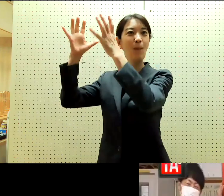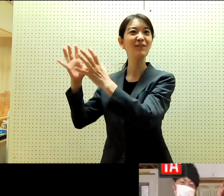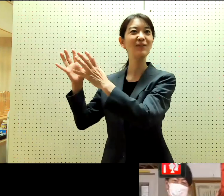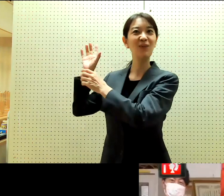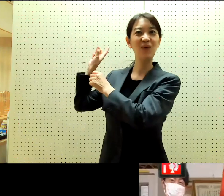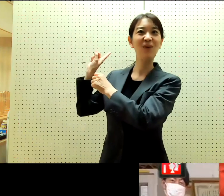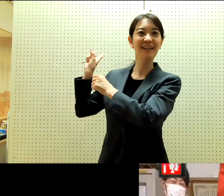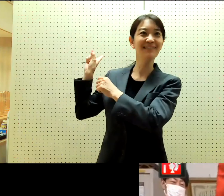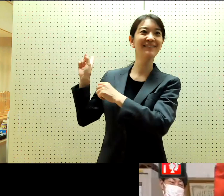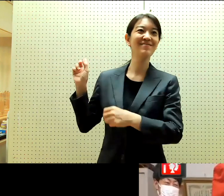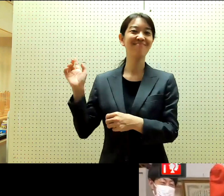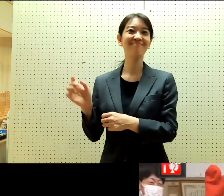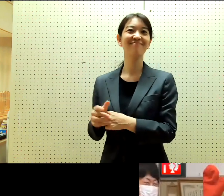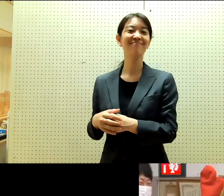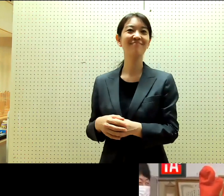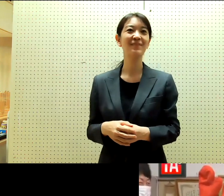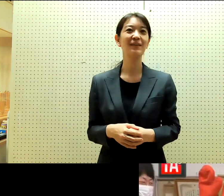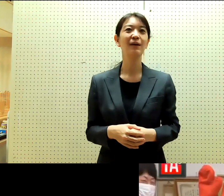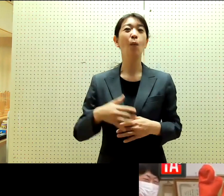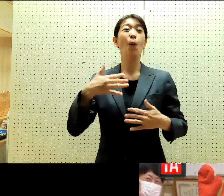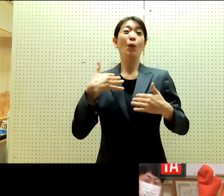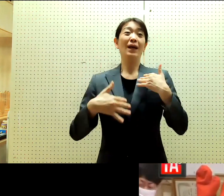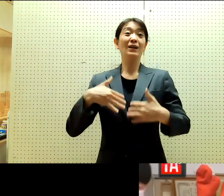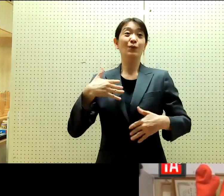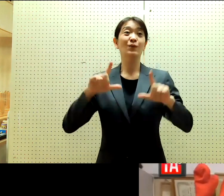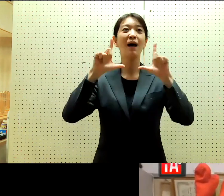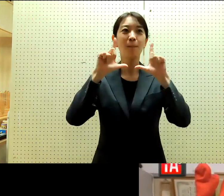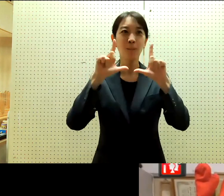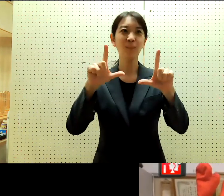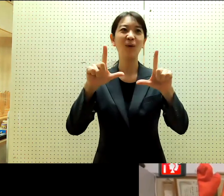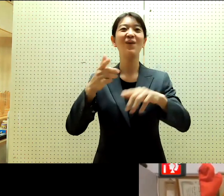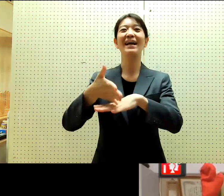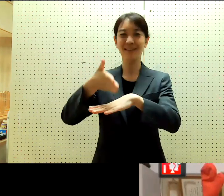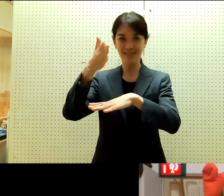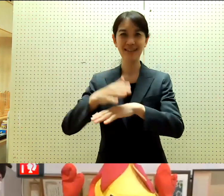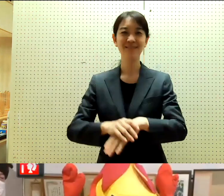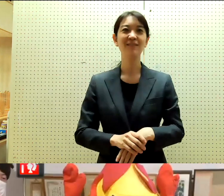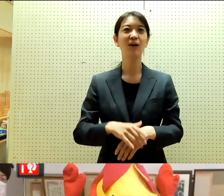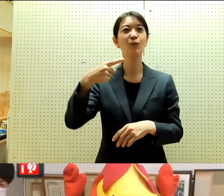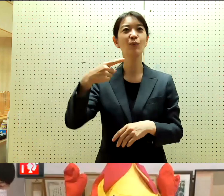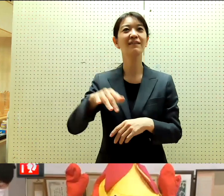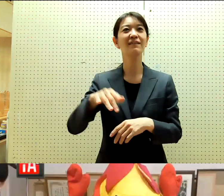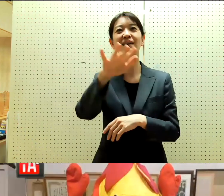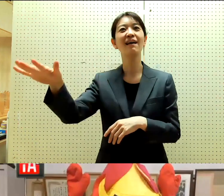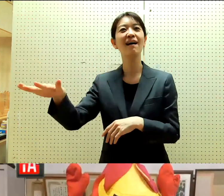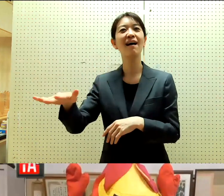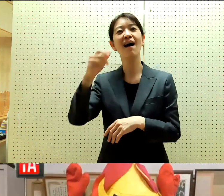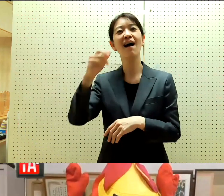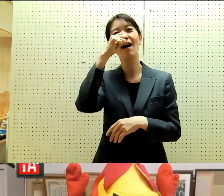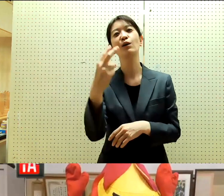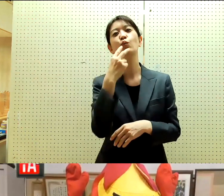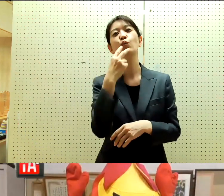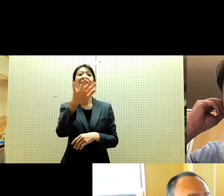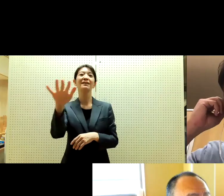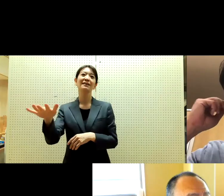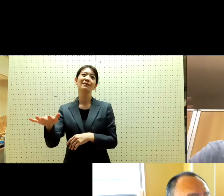も、本当に楽しい発表をありがとうございます。先生方の本当にとってもいい雰囲気で学校、